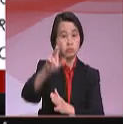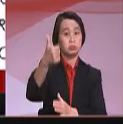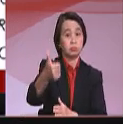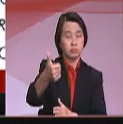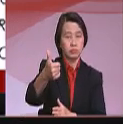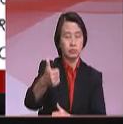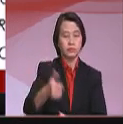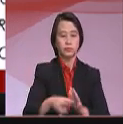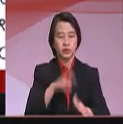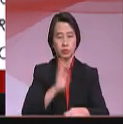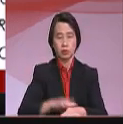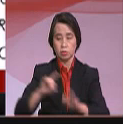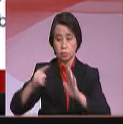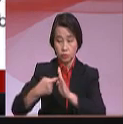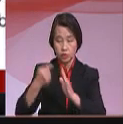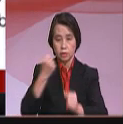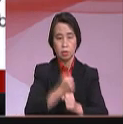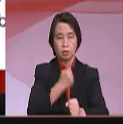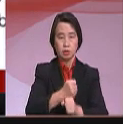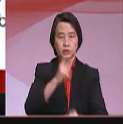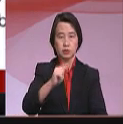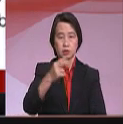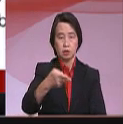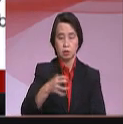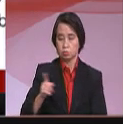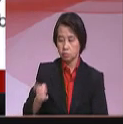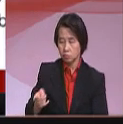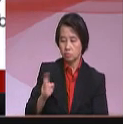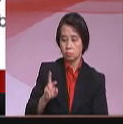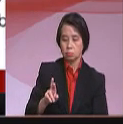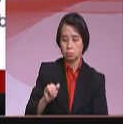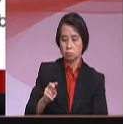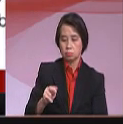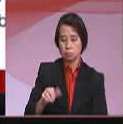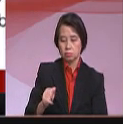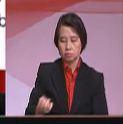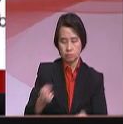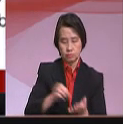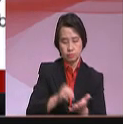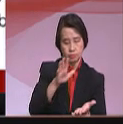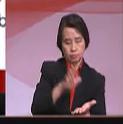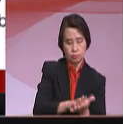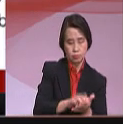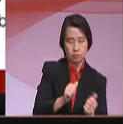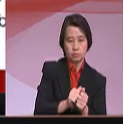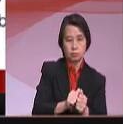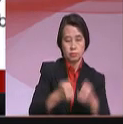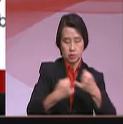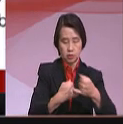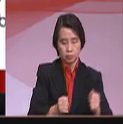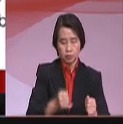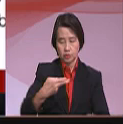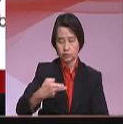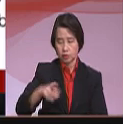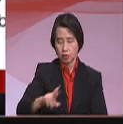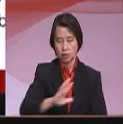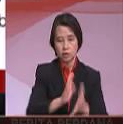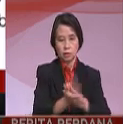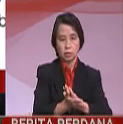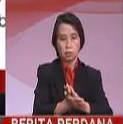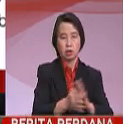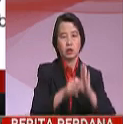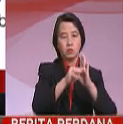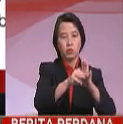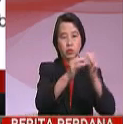tinggi. Ketika memulakan tugas di TH, Rina Sarif menjenamakan semula Jabatan Sumber Manusia kepada Jabatan Modal